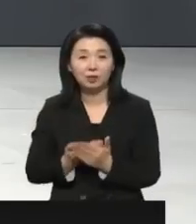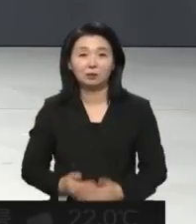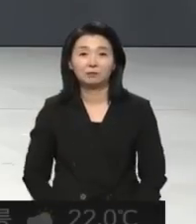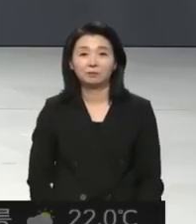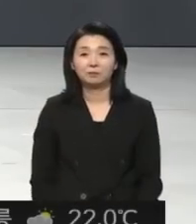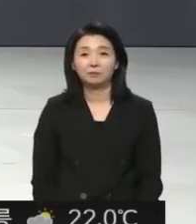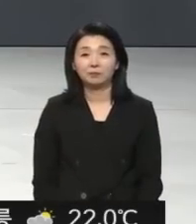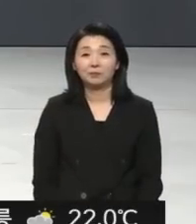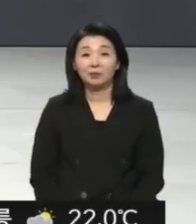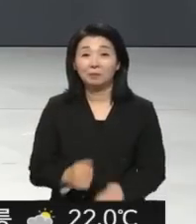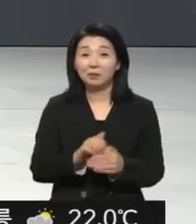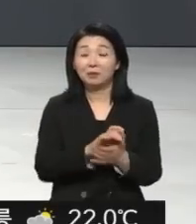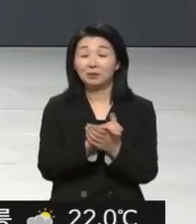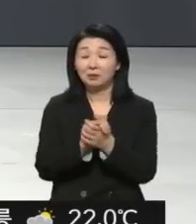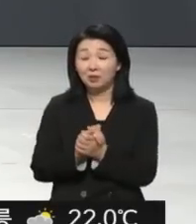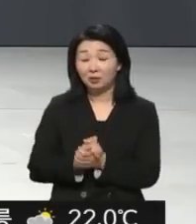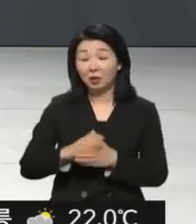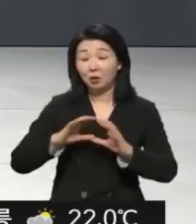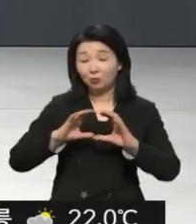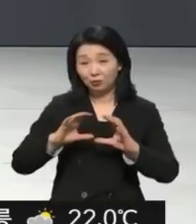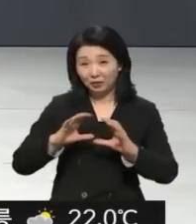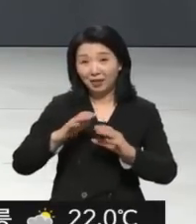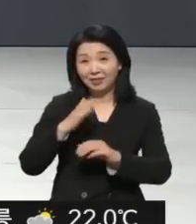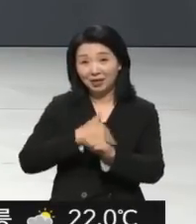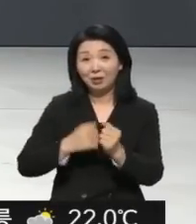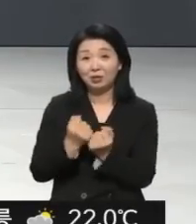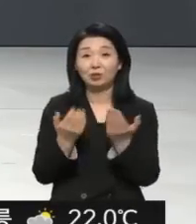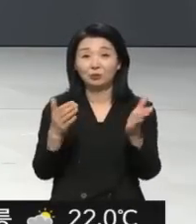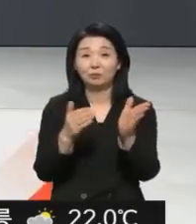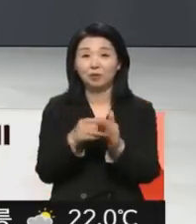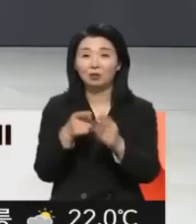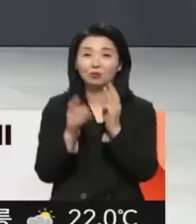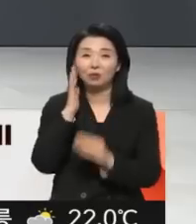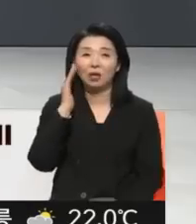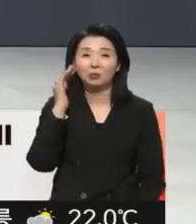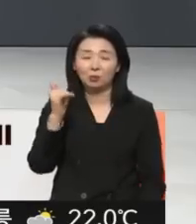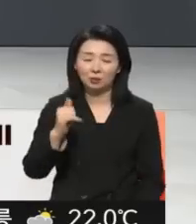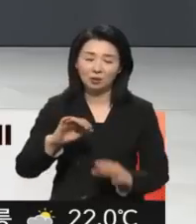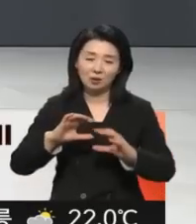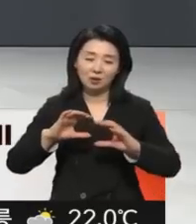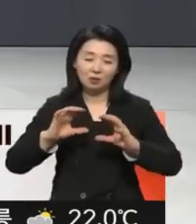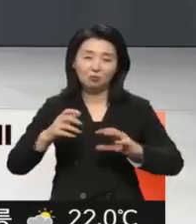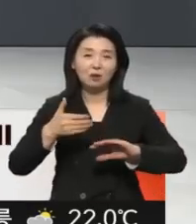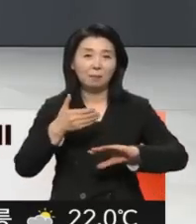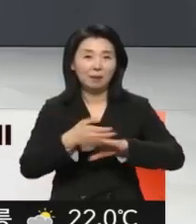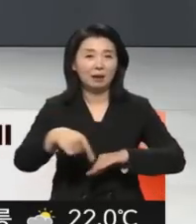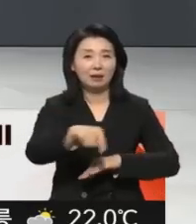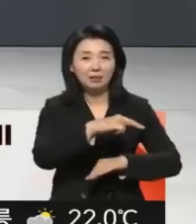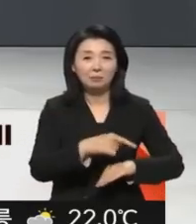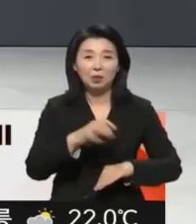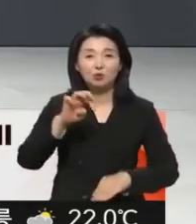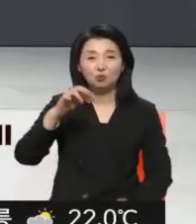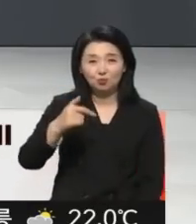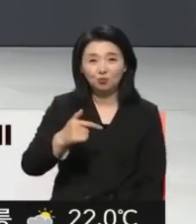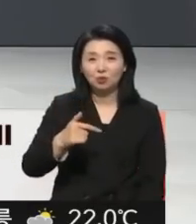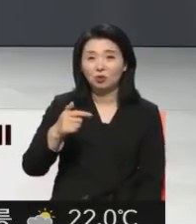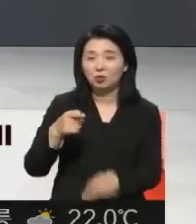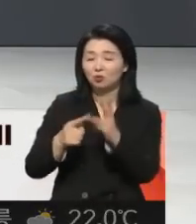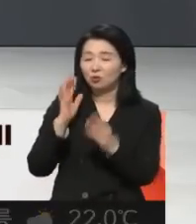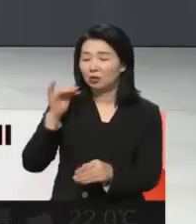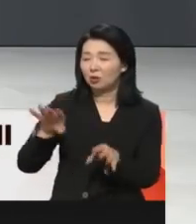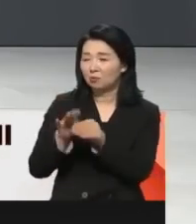마지막 다정회, 마지막 국회 상황실 발제 이렇게 정리합니다. 윤석열 대통령 반국가 세력 발언에 윤영찬 의원,